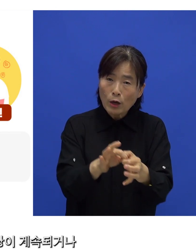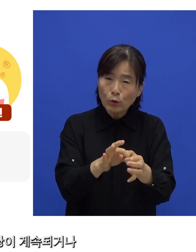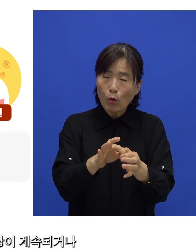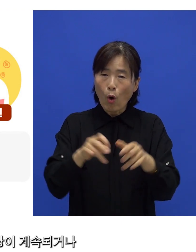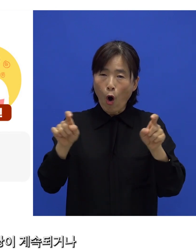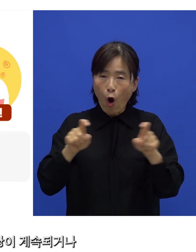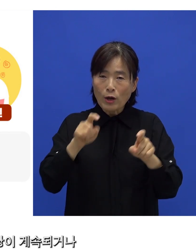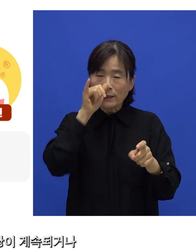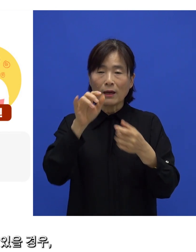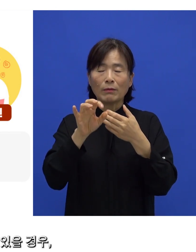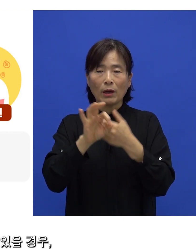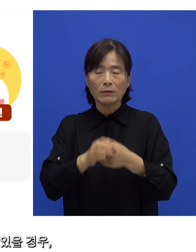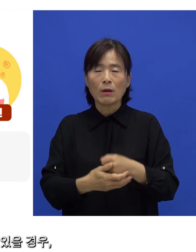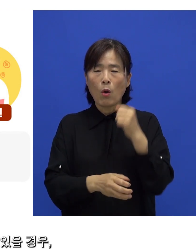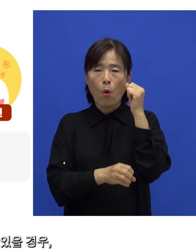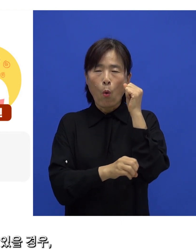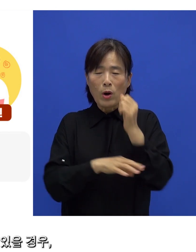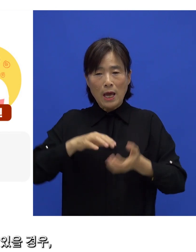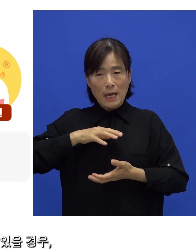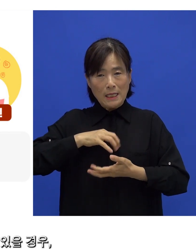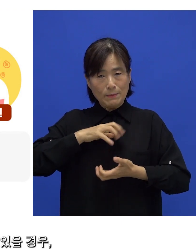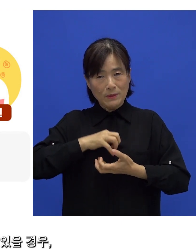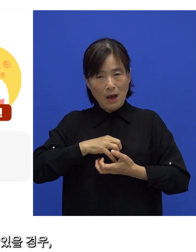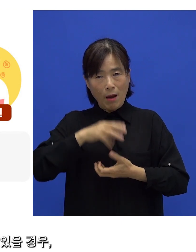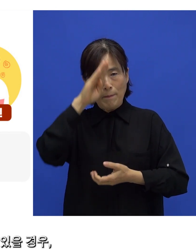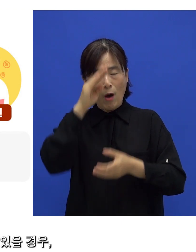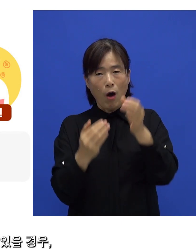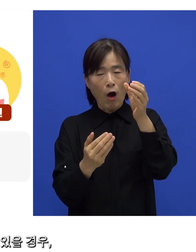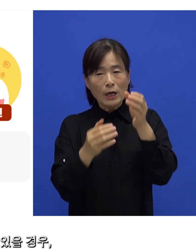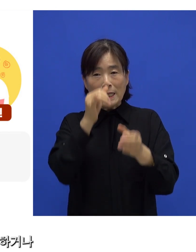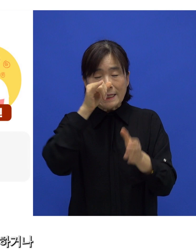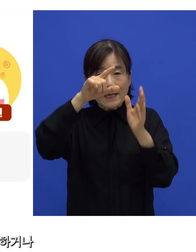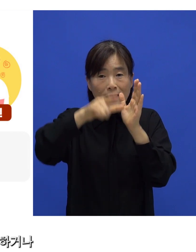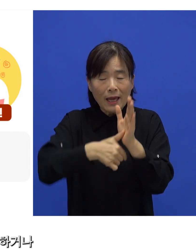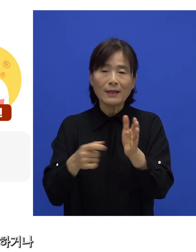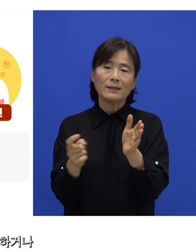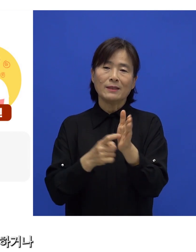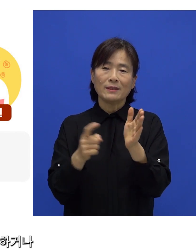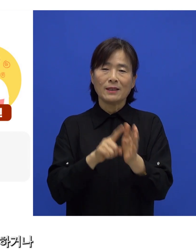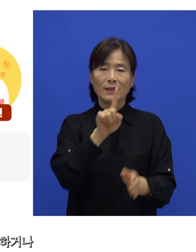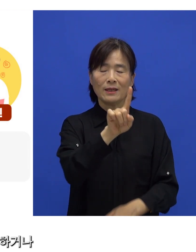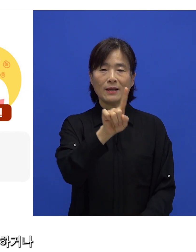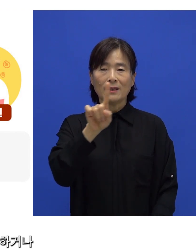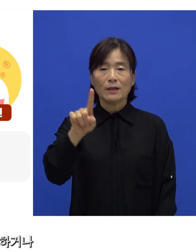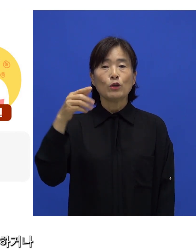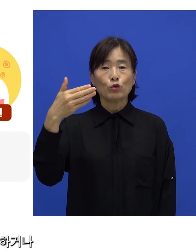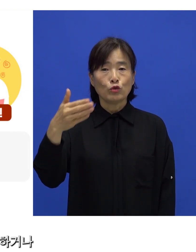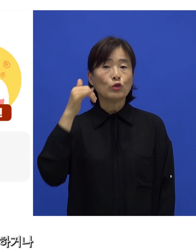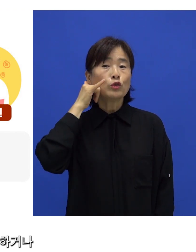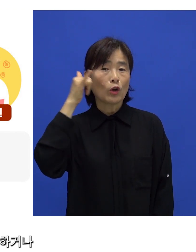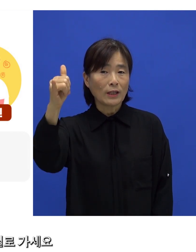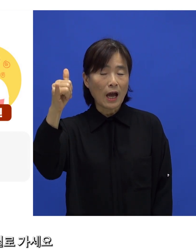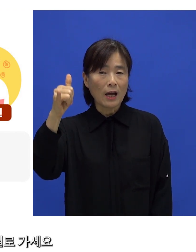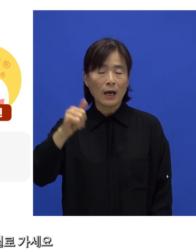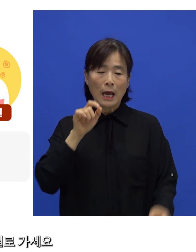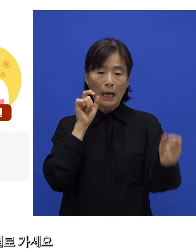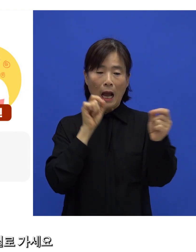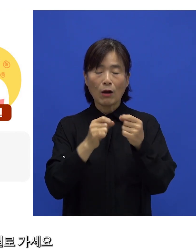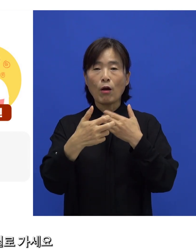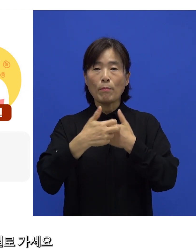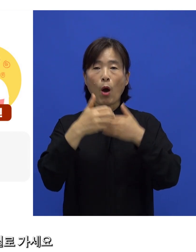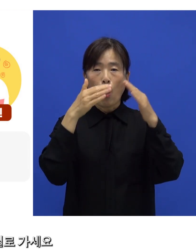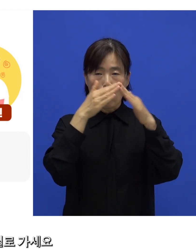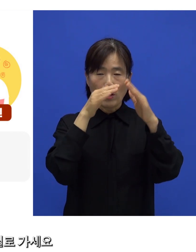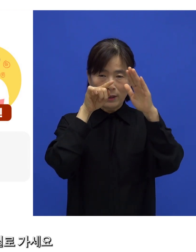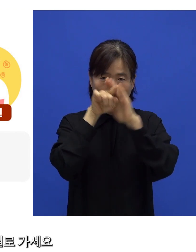증상이 계속되거나 원래 심장 쪽으로 병이 있을 경우 즉시 119에 신고를 하거나 가까운